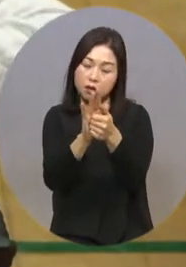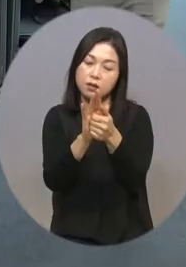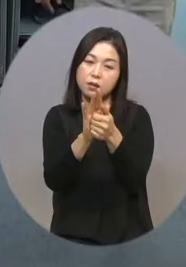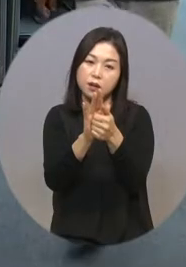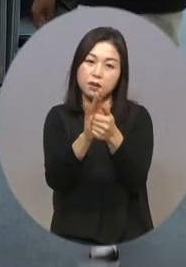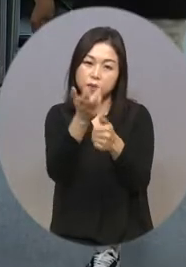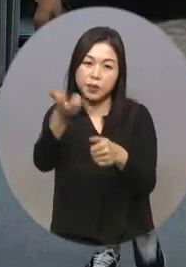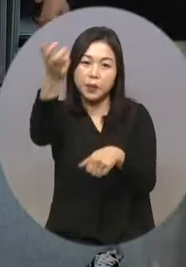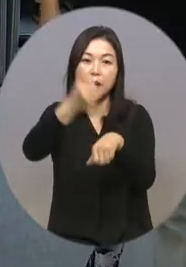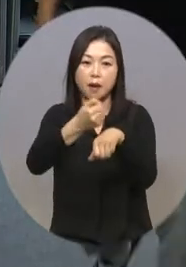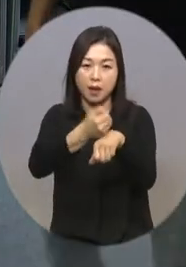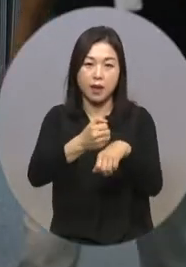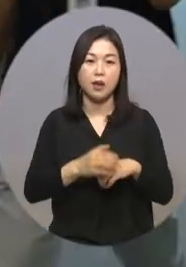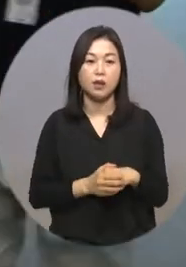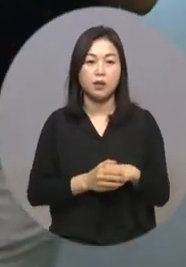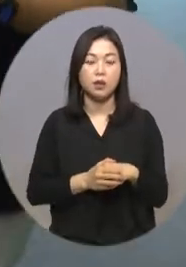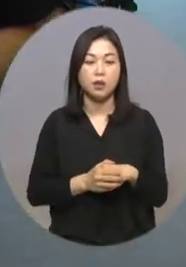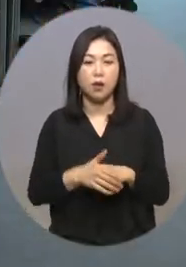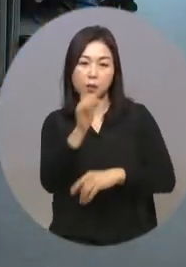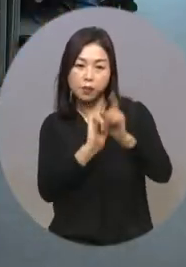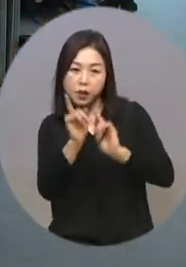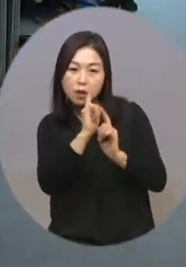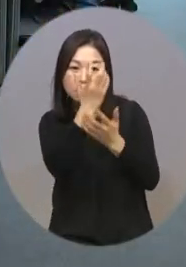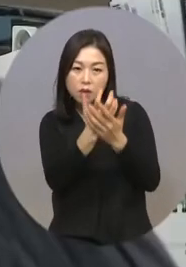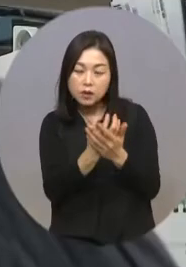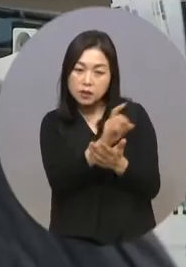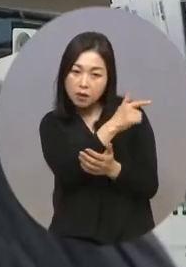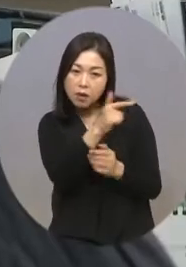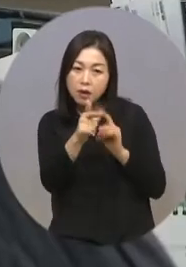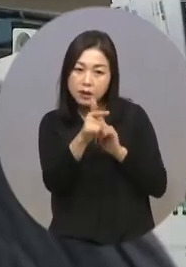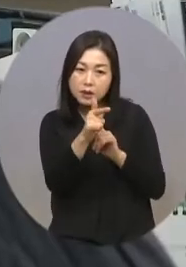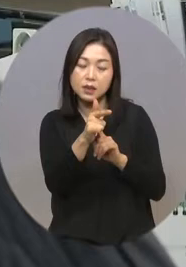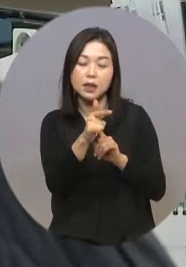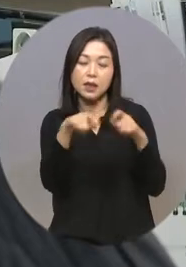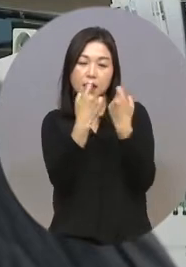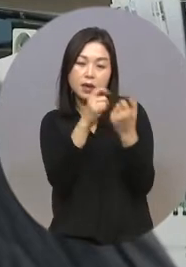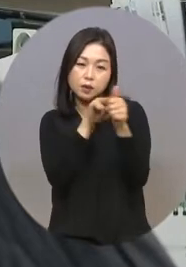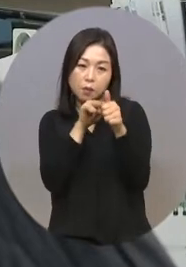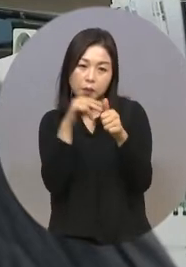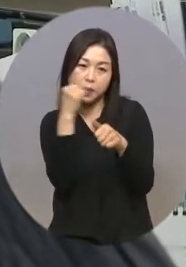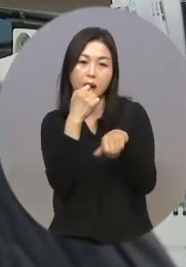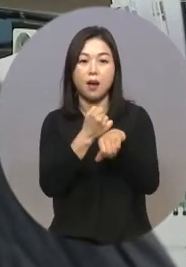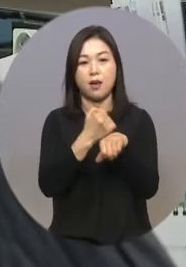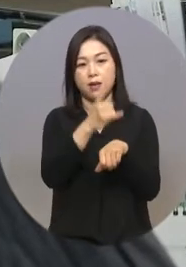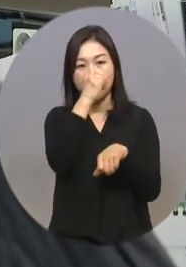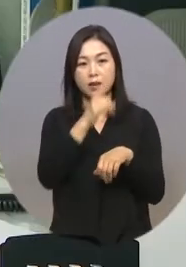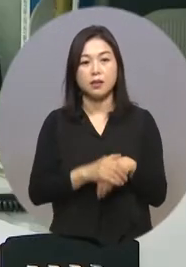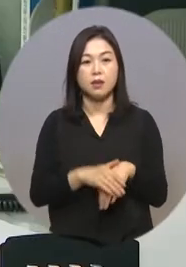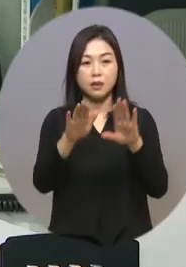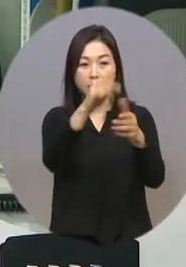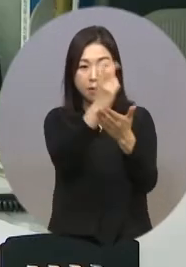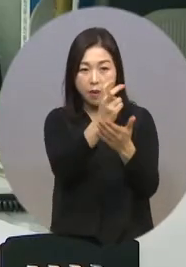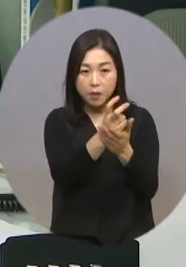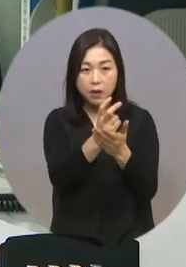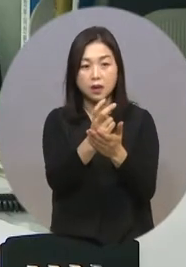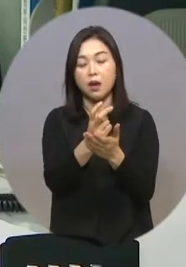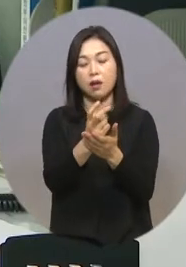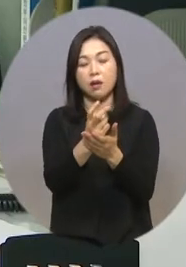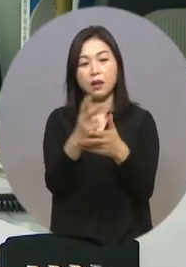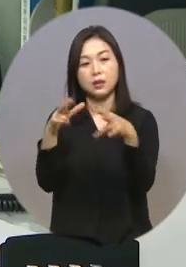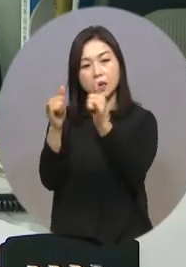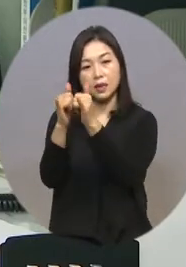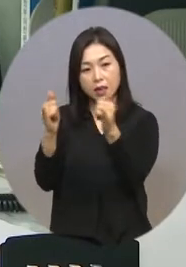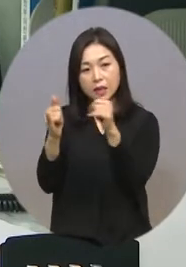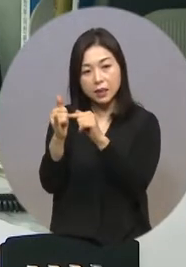소식을 개정하는 등 개인정보 보호를 강화한 오도록 했습니다 이번 시행규칙 에 대해 복지부는 장애인 당사자들의 서비스